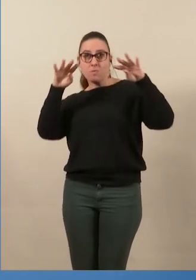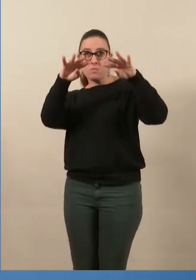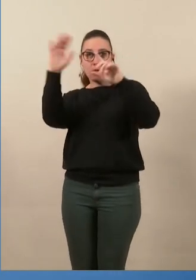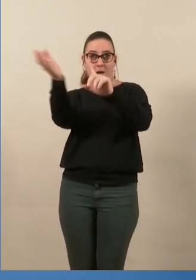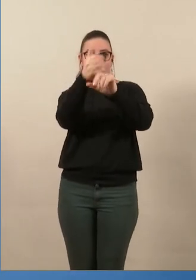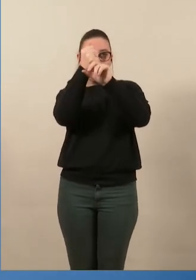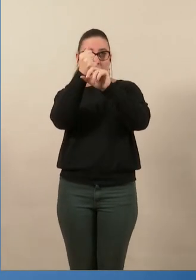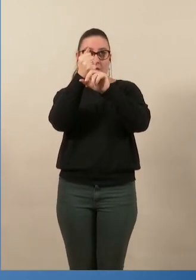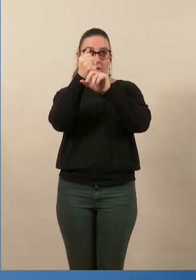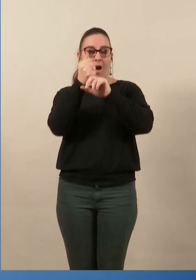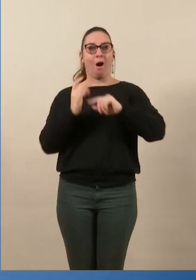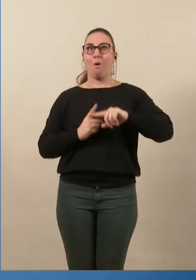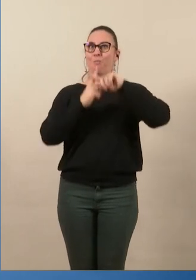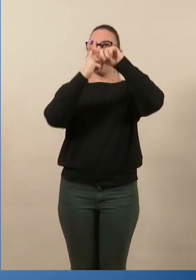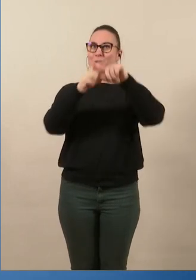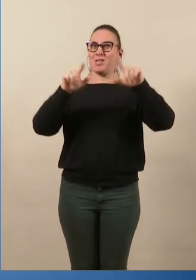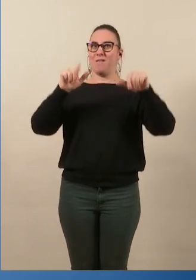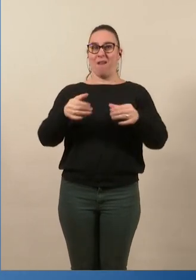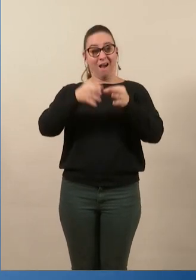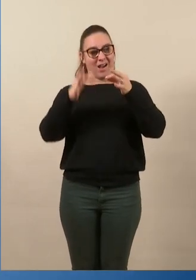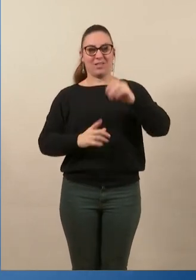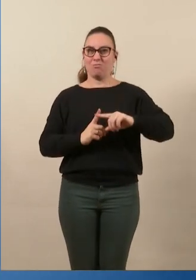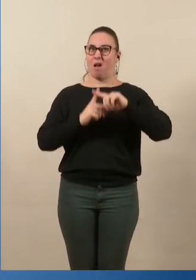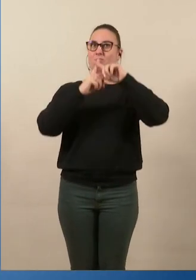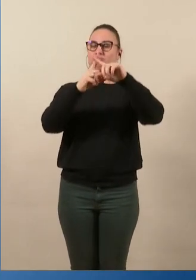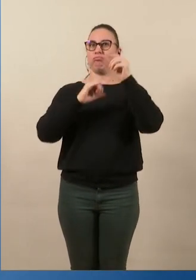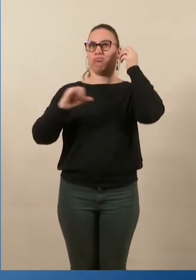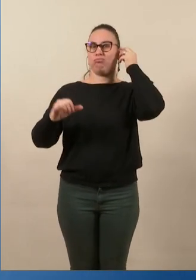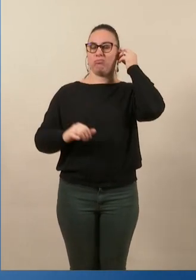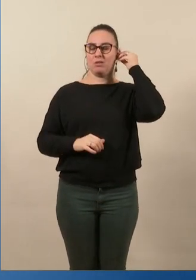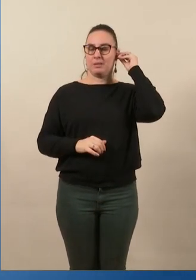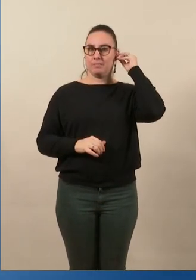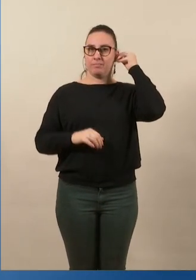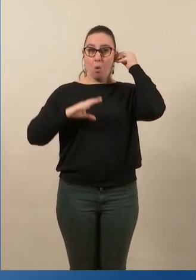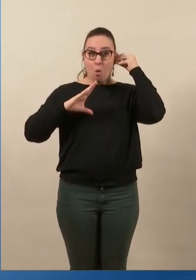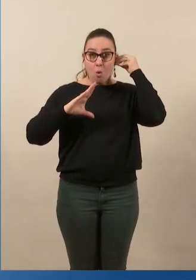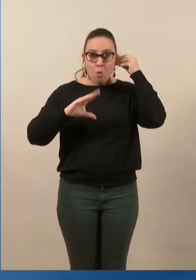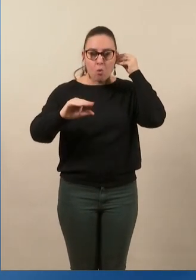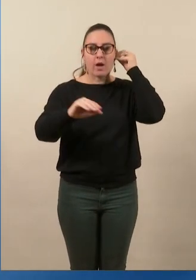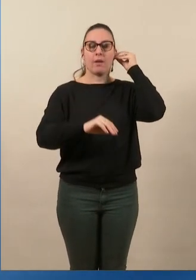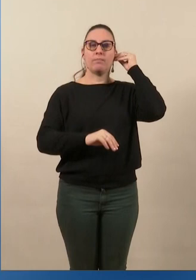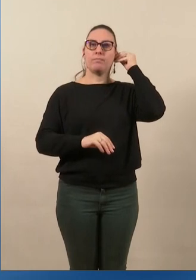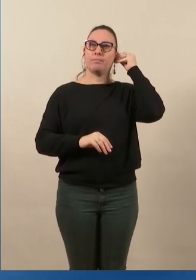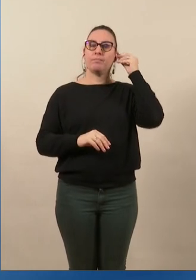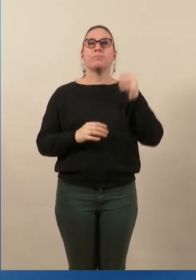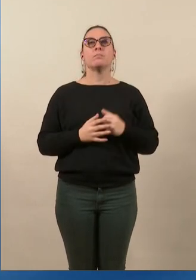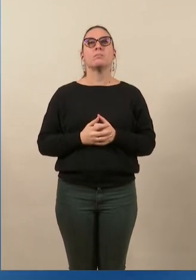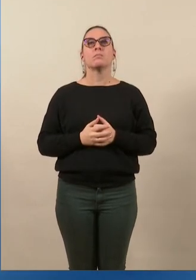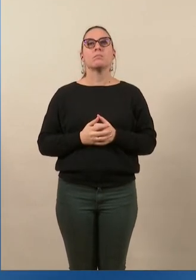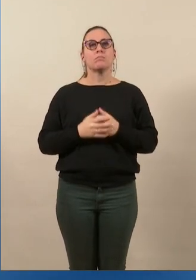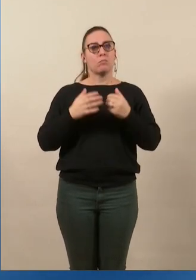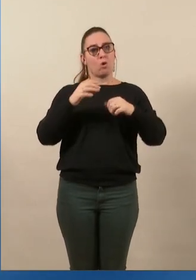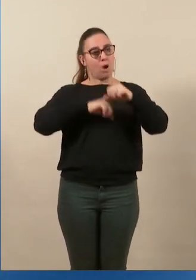bénéfice certain voir un grand bénéfice un bénéfice très concret en terme de en terme